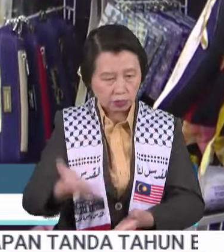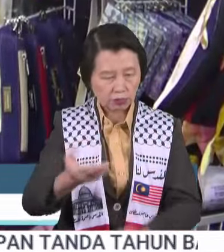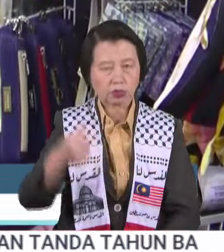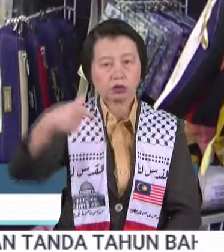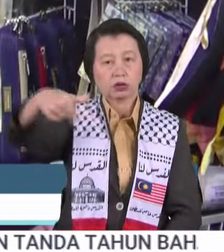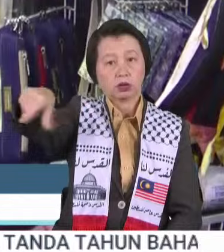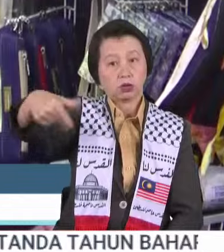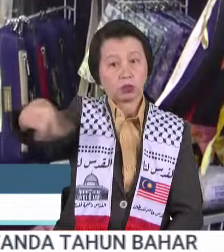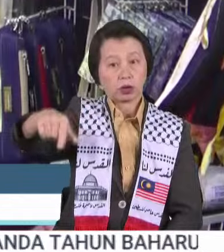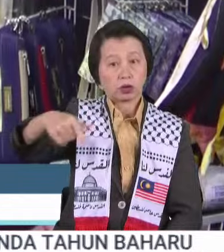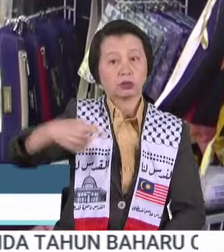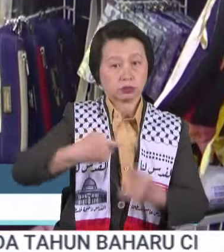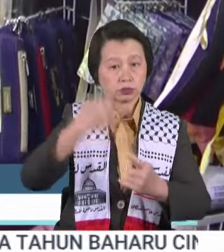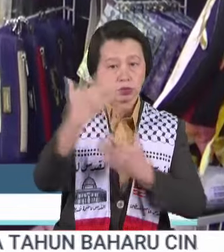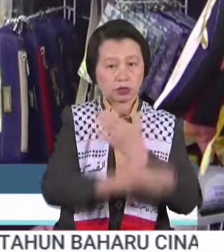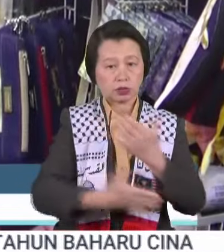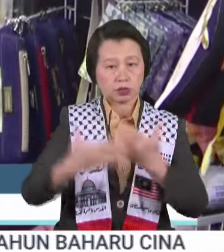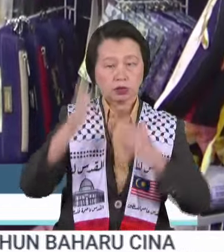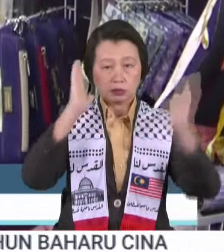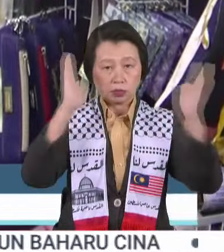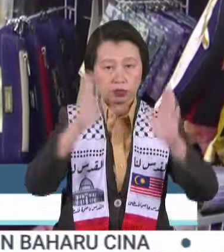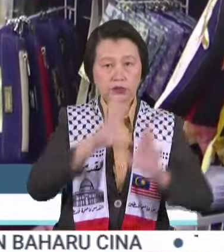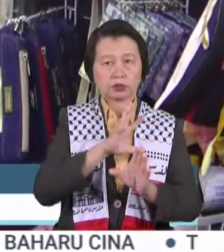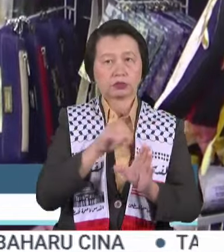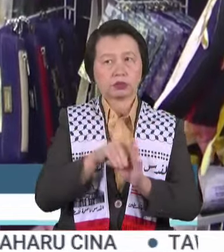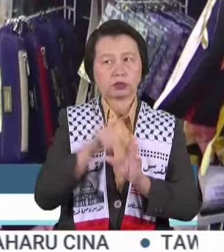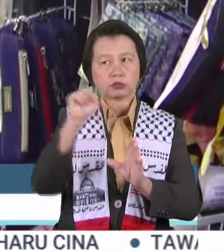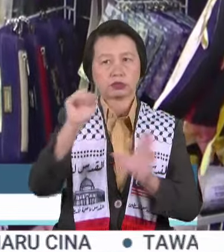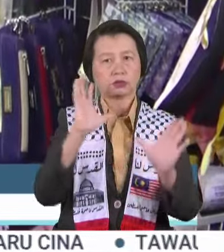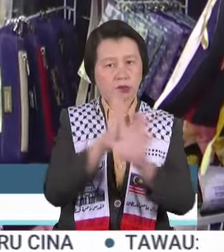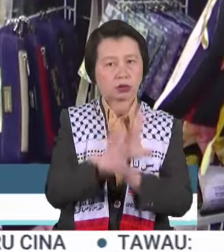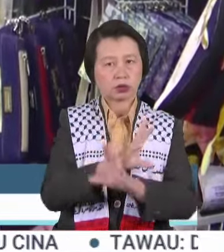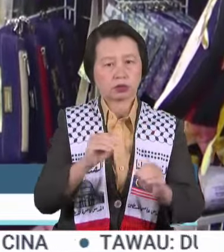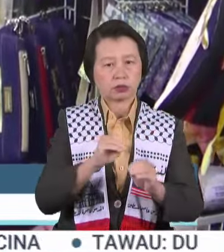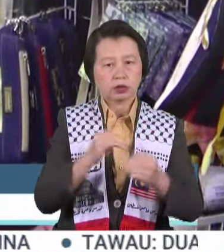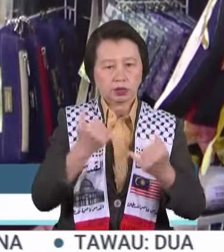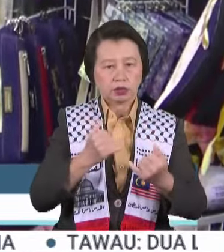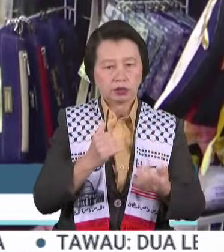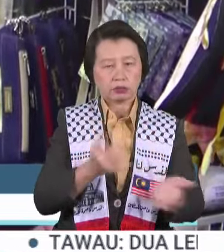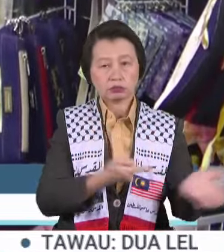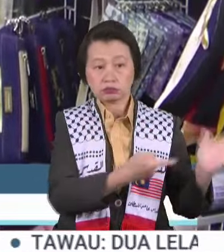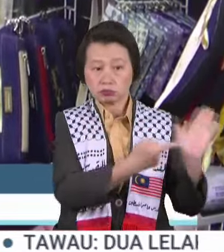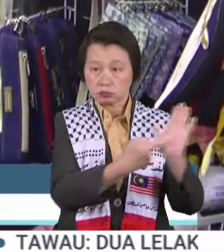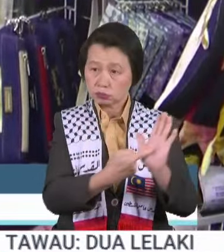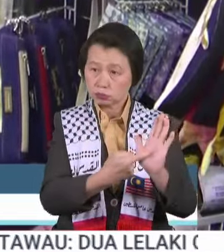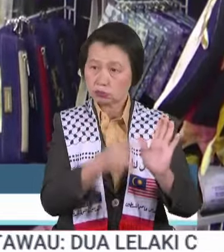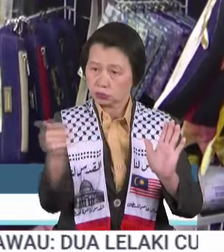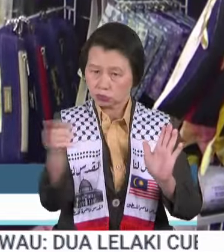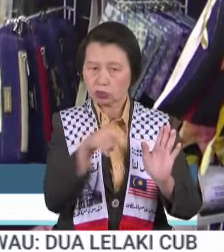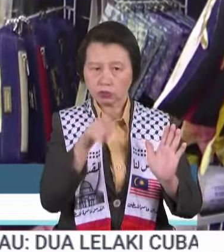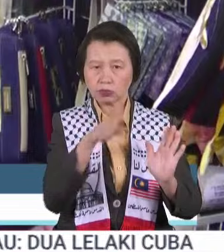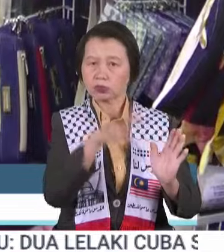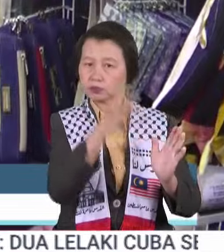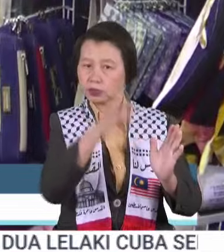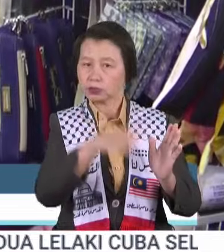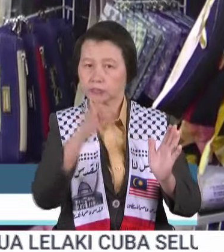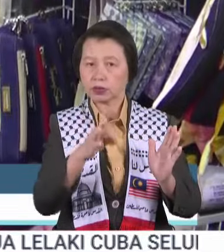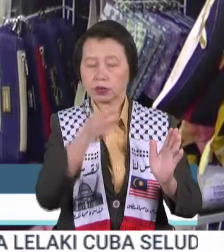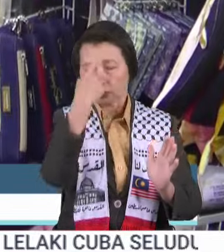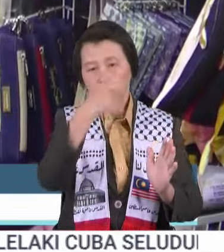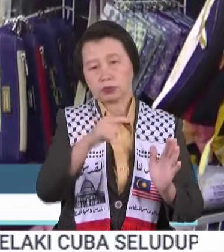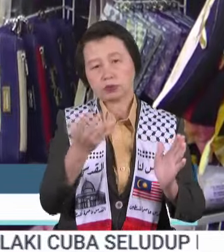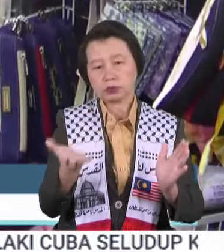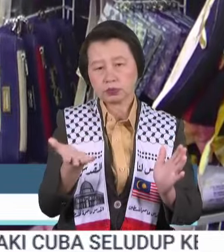berkualiti dari seluruh Malaysia termasuk Sabah Sarawak. Kira yang menyediakan pelbagai pilihan untuk